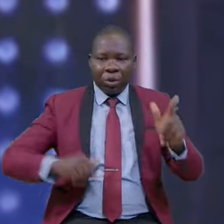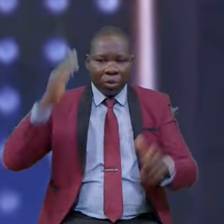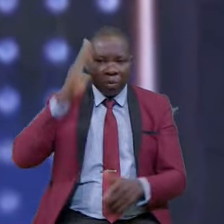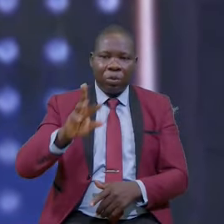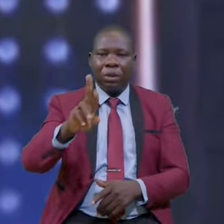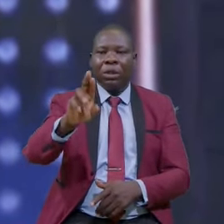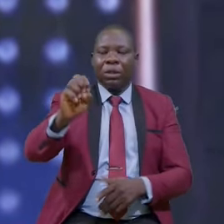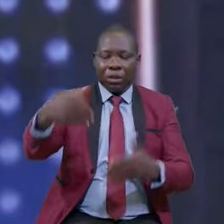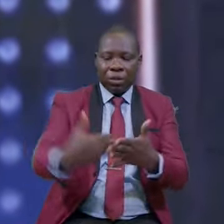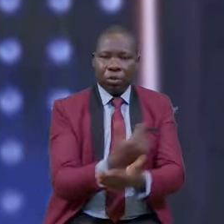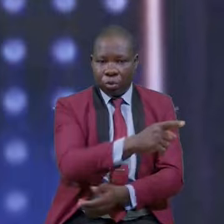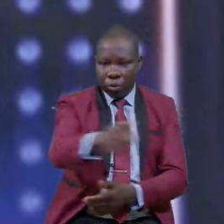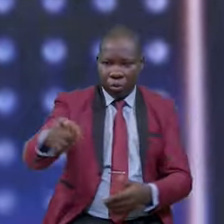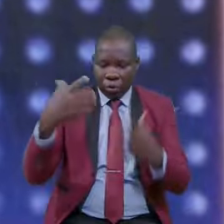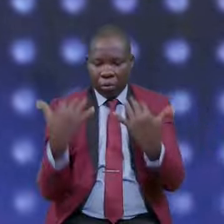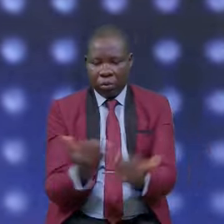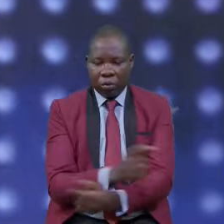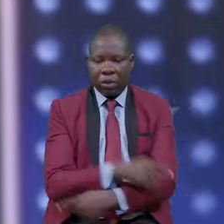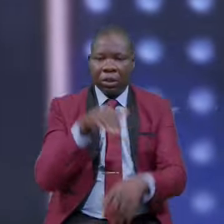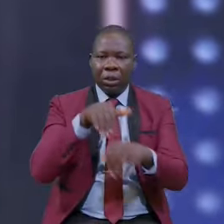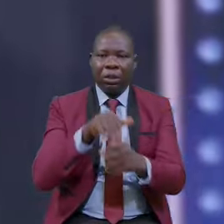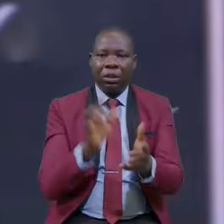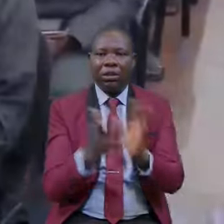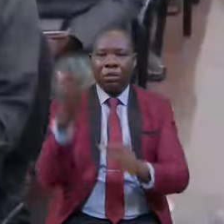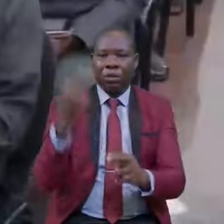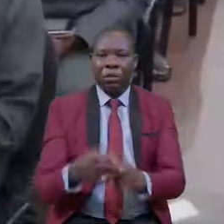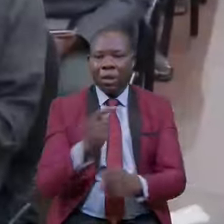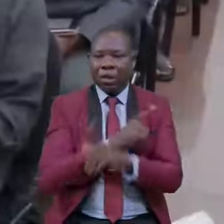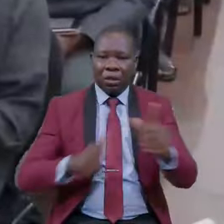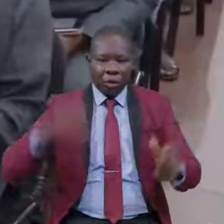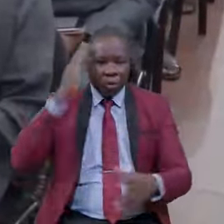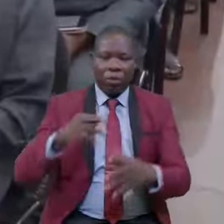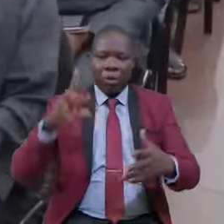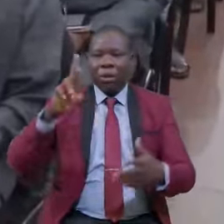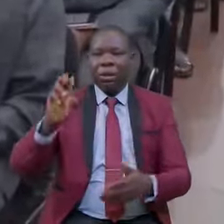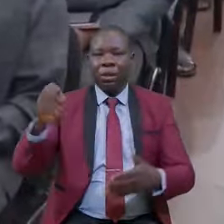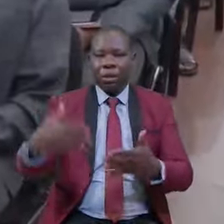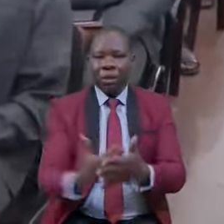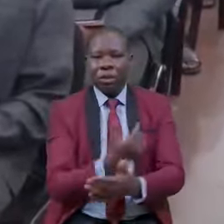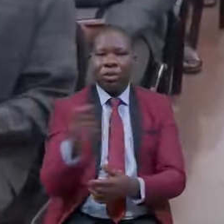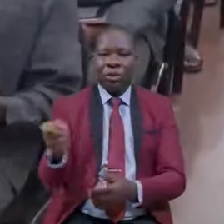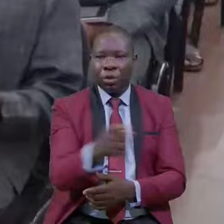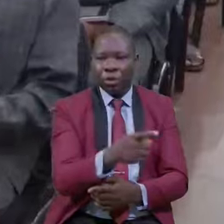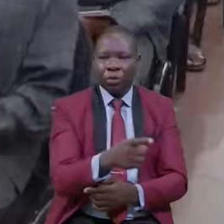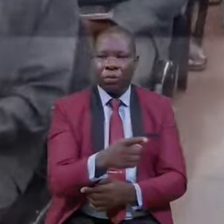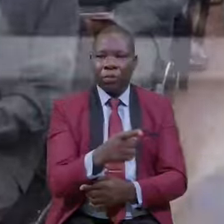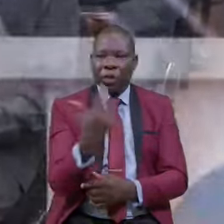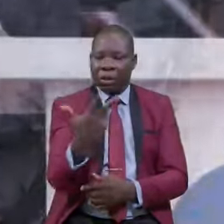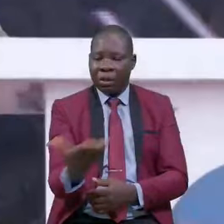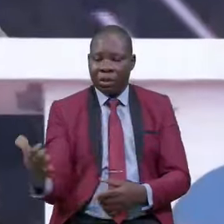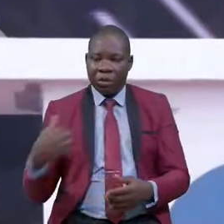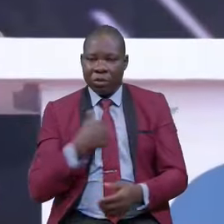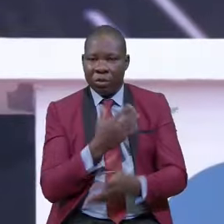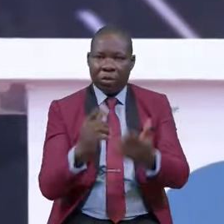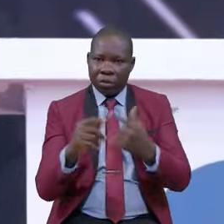va te renouveler aujourd'hui. The Lord will renew you. Le Seigneur va te renouveler. Three things we're looking at. Yeah, nous allons three voir. Three things